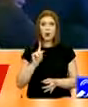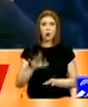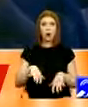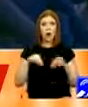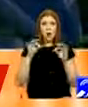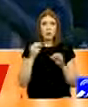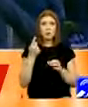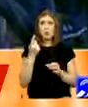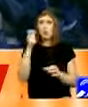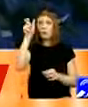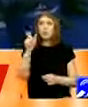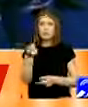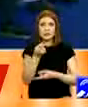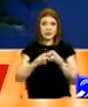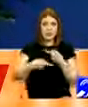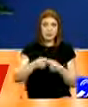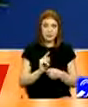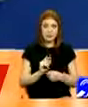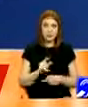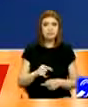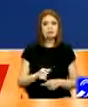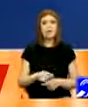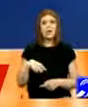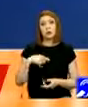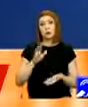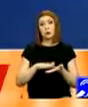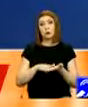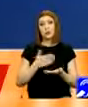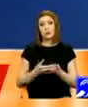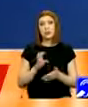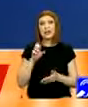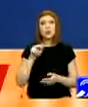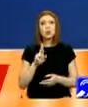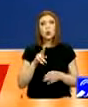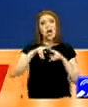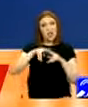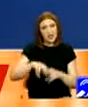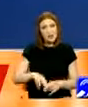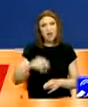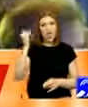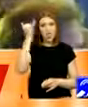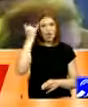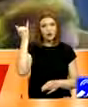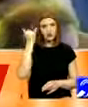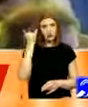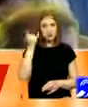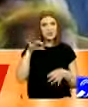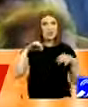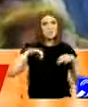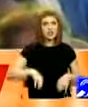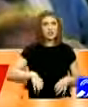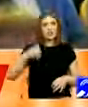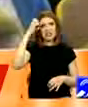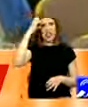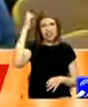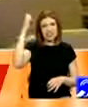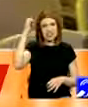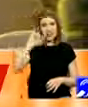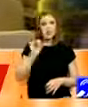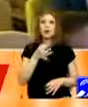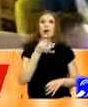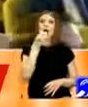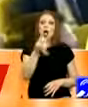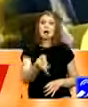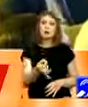găsit un înlocuitor iata sunt motive pentru ca din cate un aceasta functie în același timp președintele Senatului a declarat